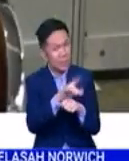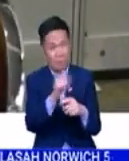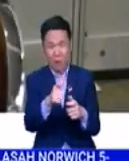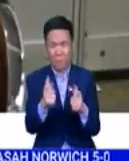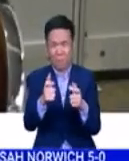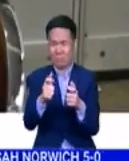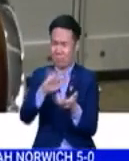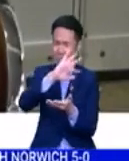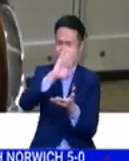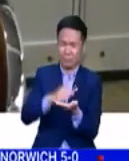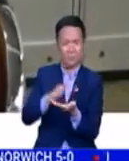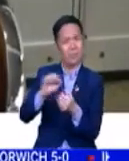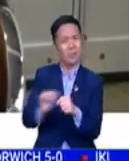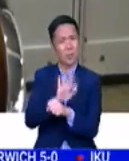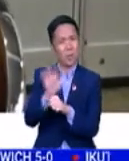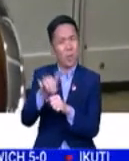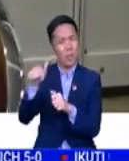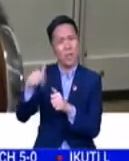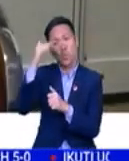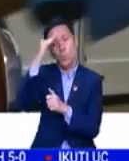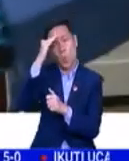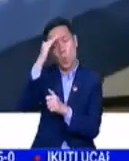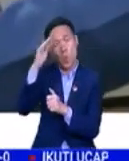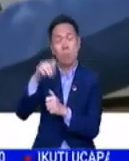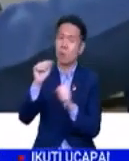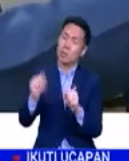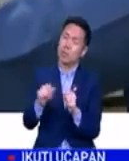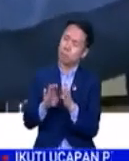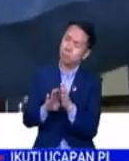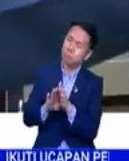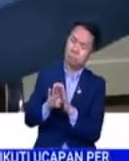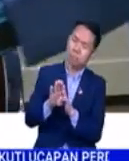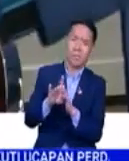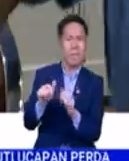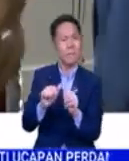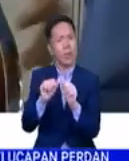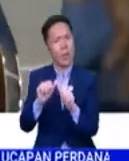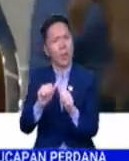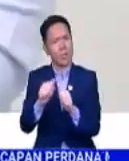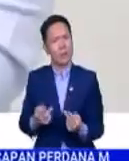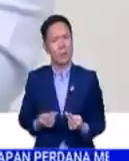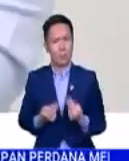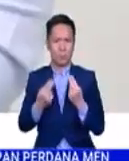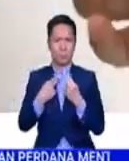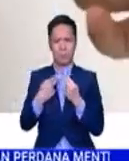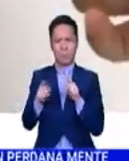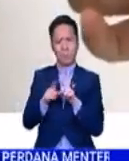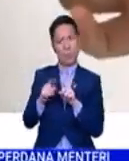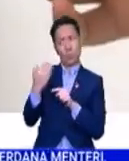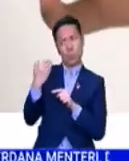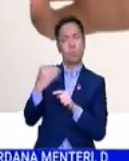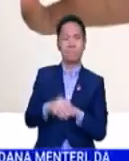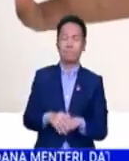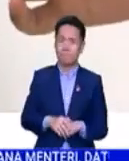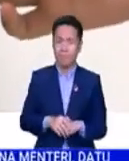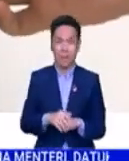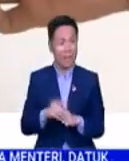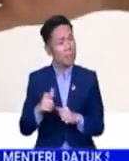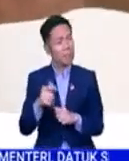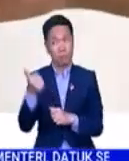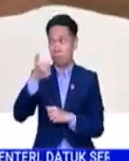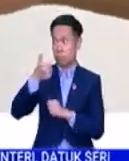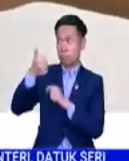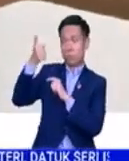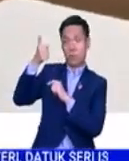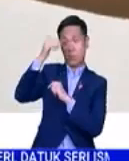secepat mungkin supaya raya dan Negeri Johor boleh kembali serta meneruskan kehidupan seperti biasa baginya mengulas laporan